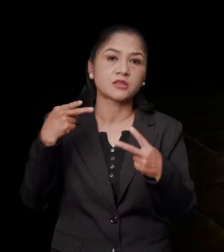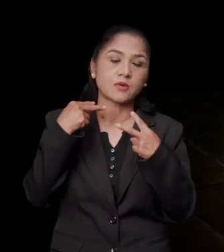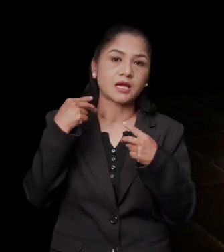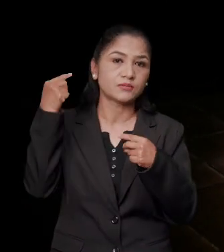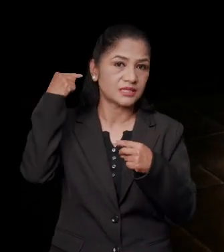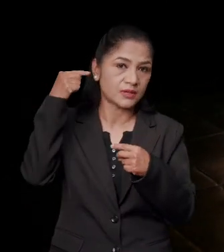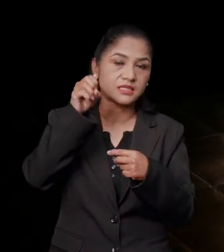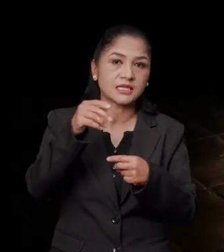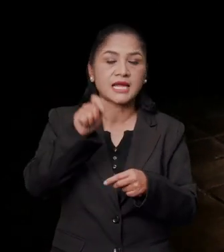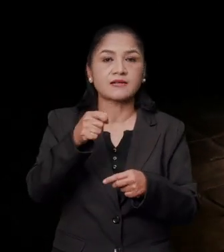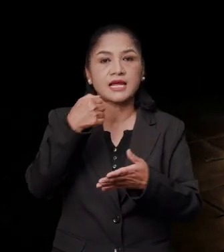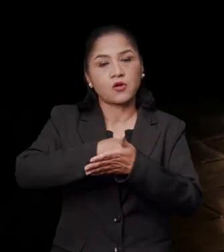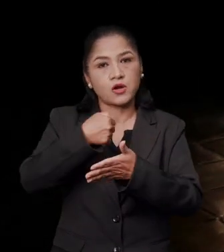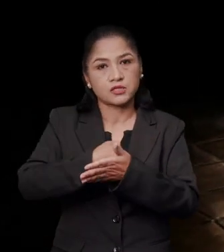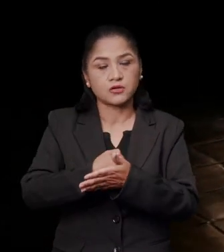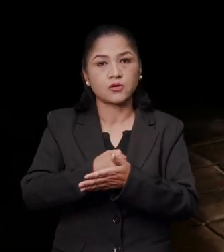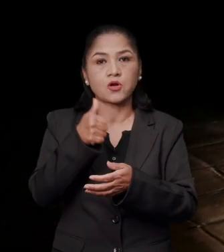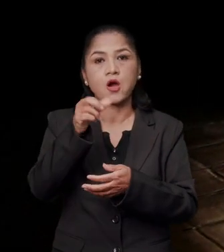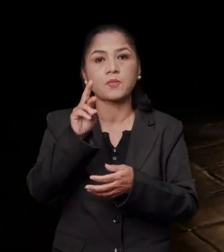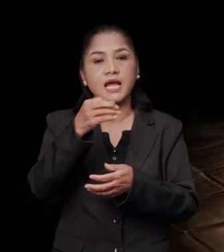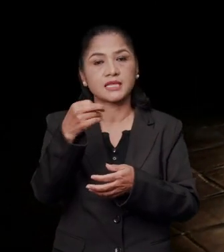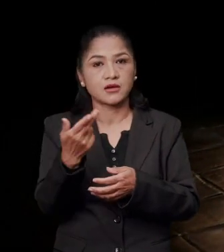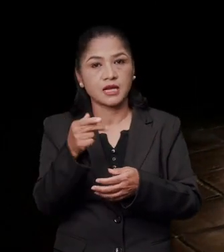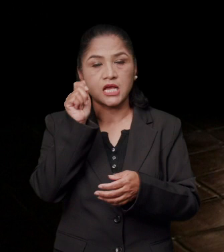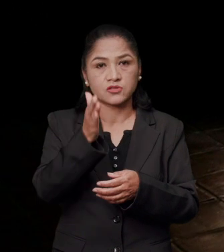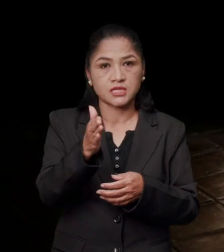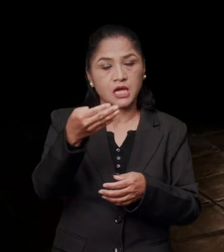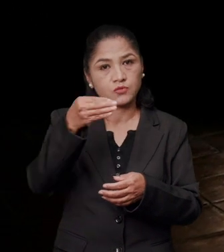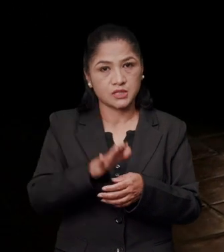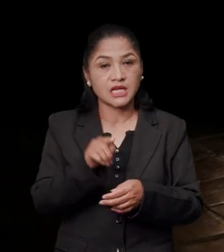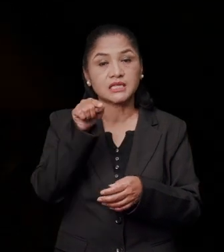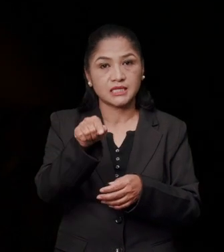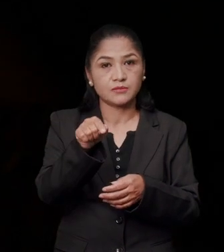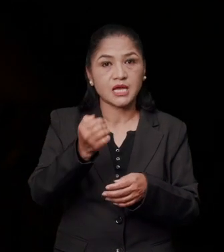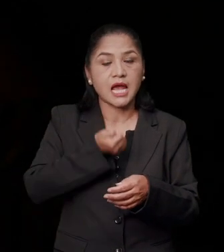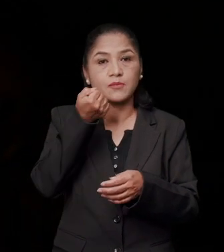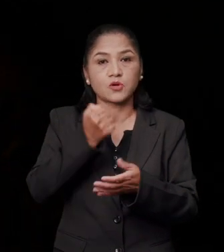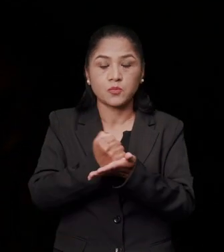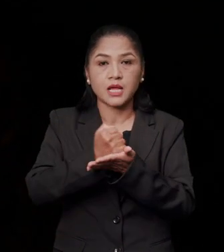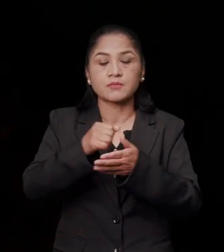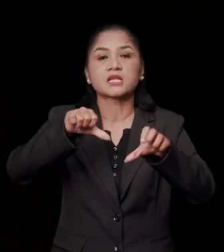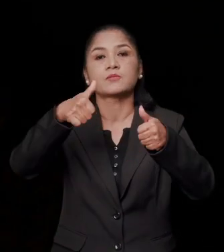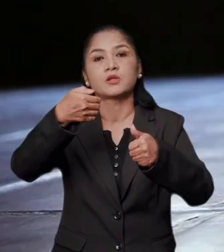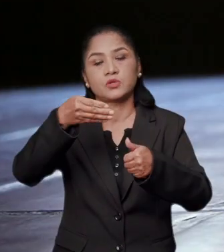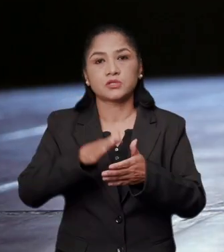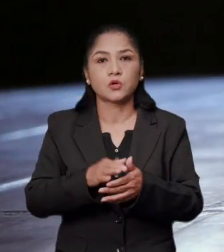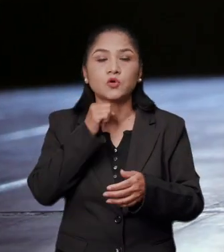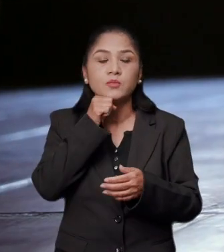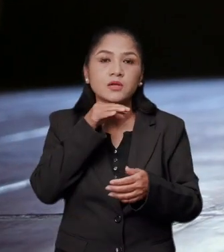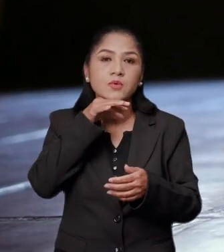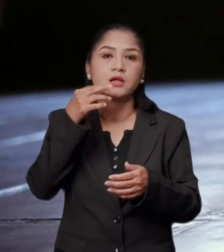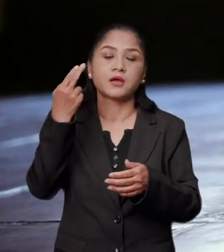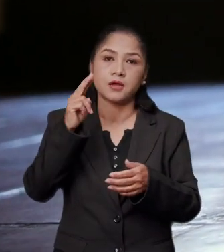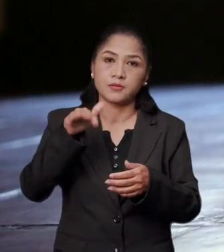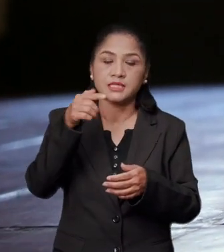प्रहरीलाई दबाब दिनेछौ र न्यायको लागि लड्नेछौ। अपराधीहरूलाई सजाय हुनेछ र तिमी आफ्नो प्रयासमा सफल हुनेछौ।